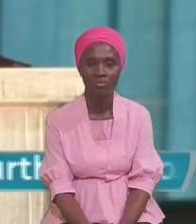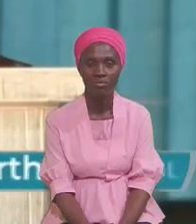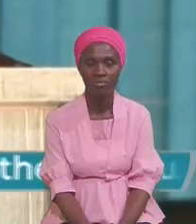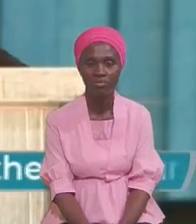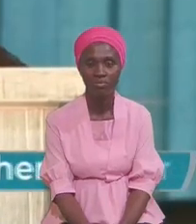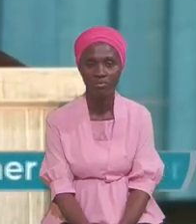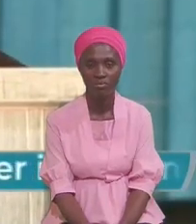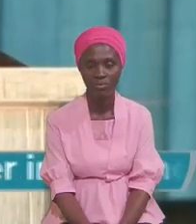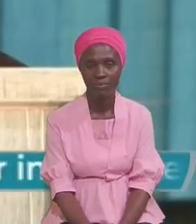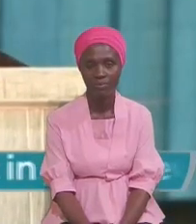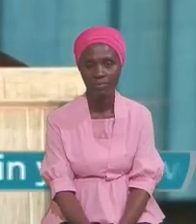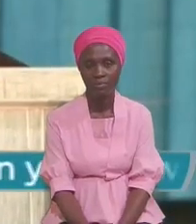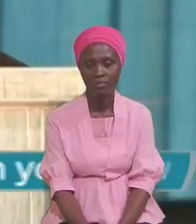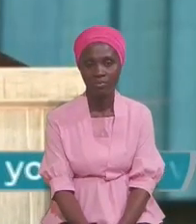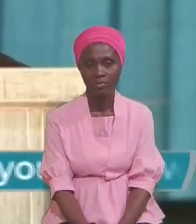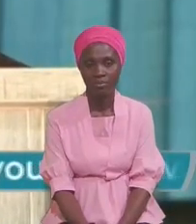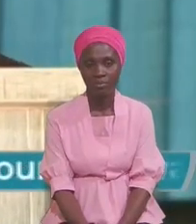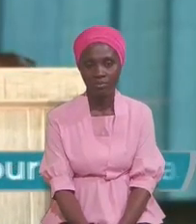Lisiblement.